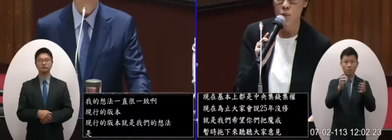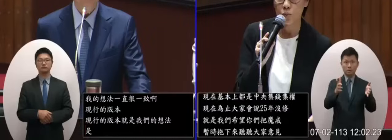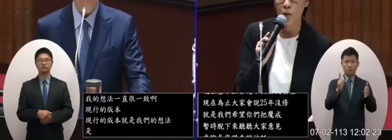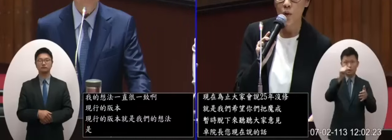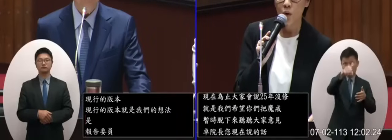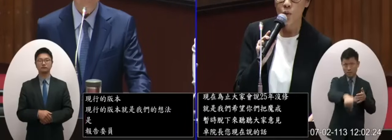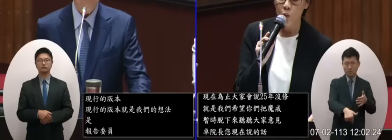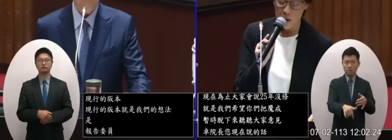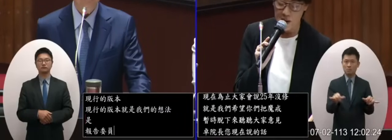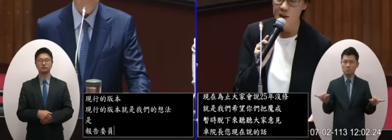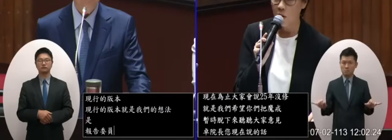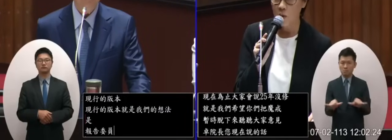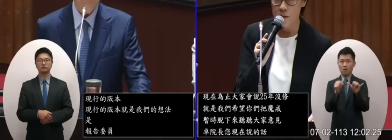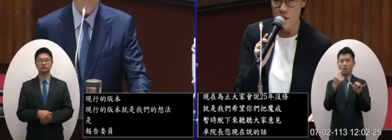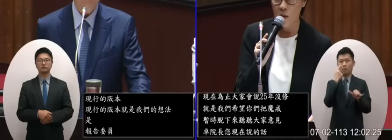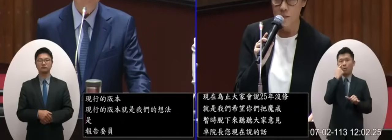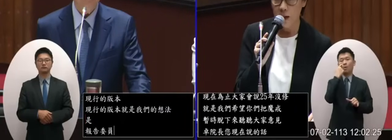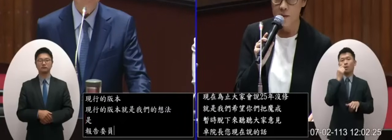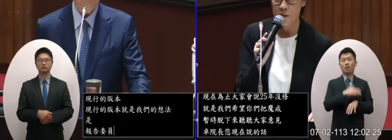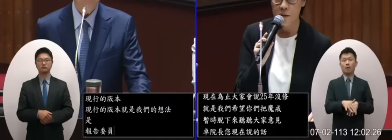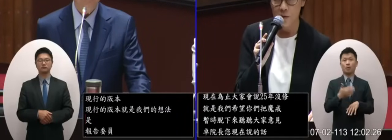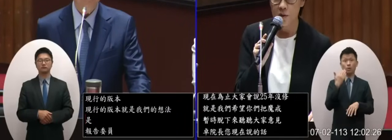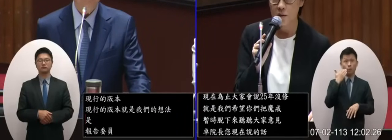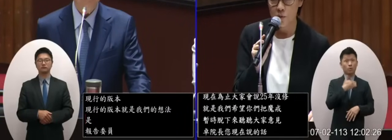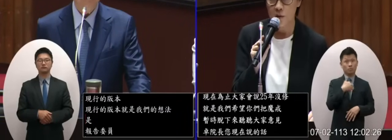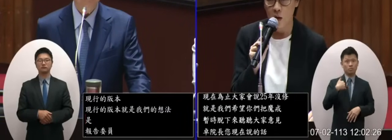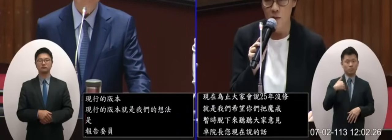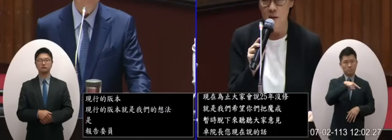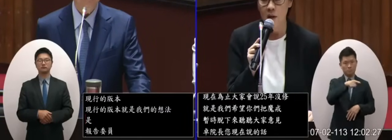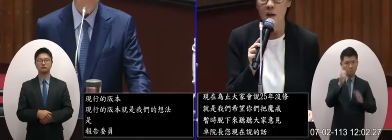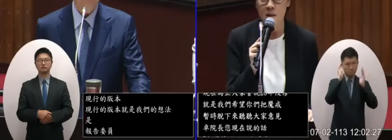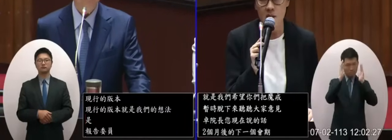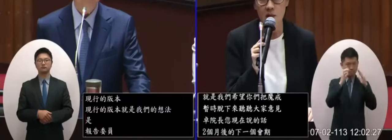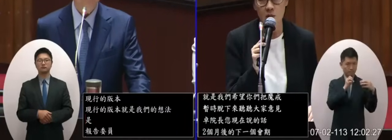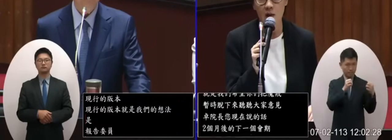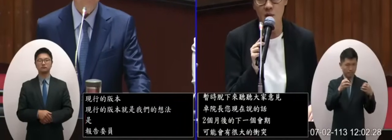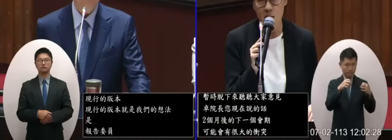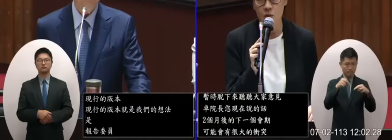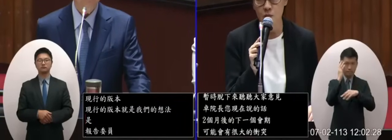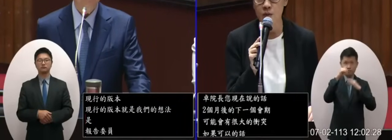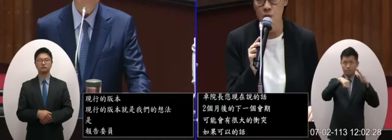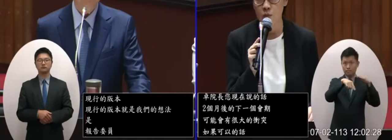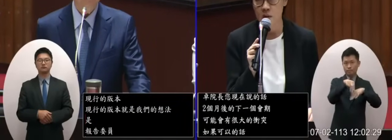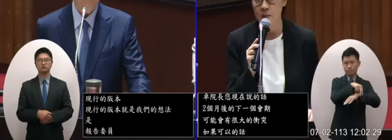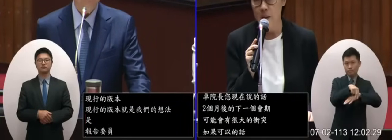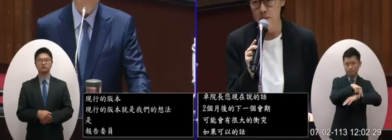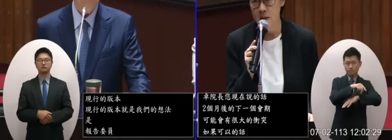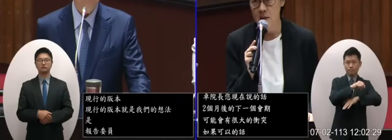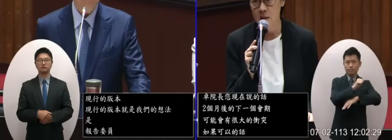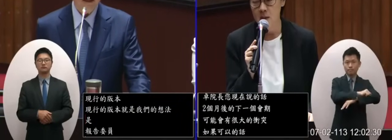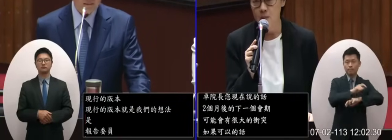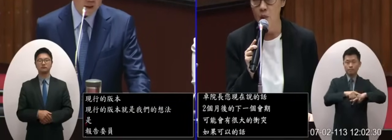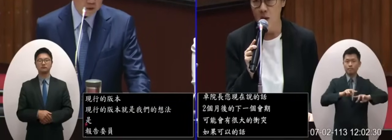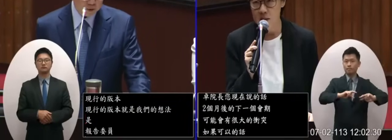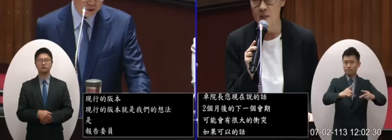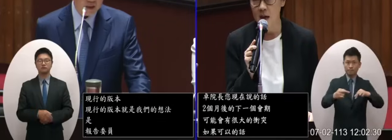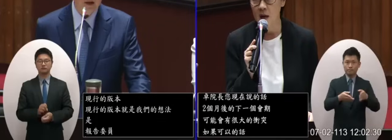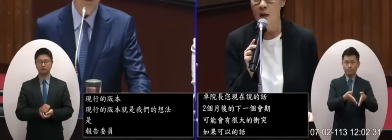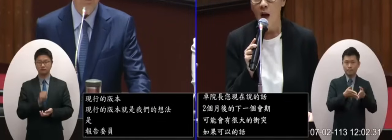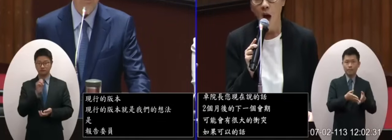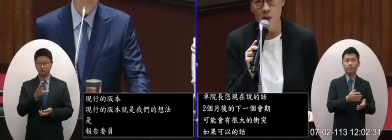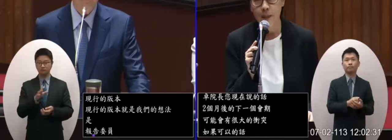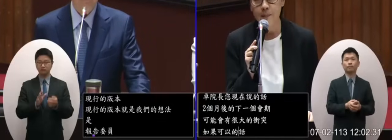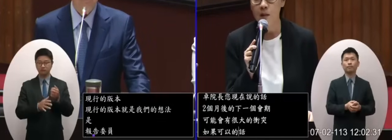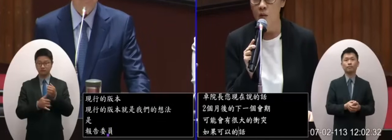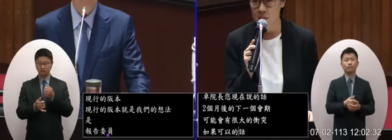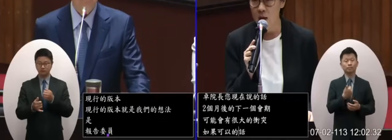大的冲突。如果可以的话，我希望你们还是审慎的去讨论行政院要提出修正的版本。 不管怎么